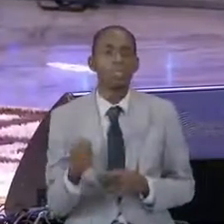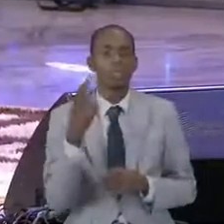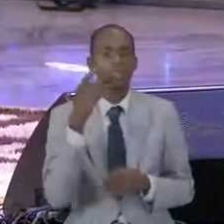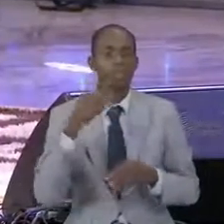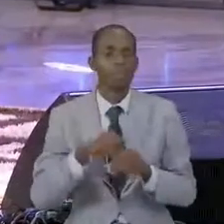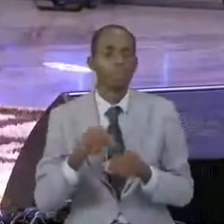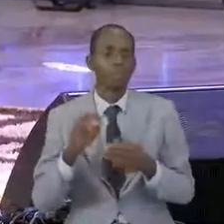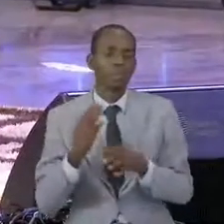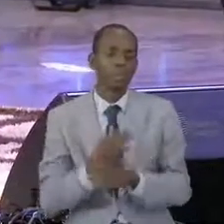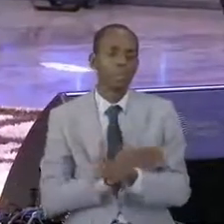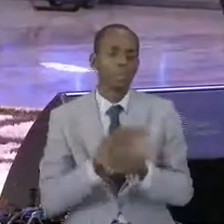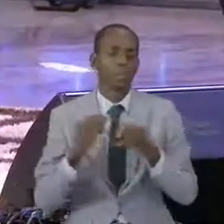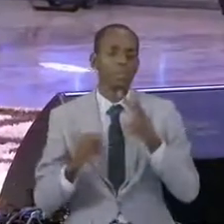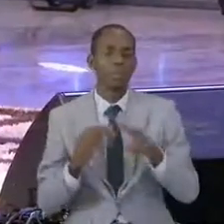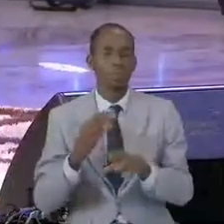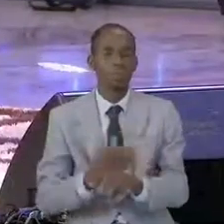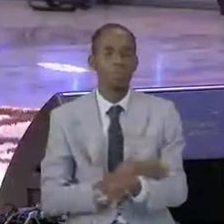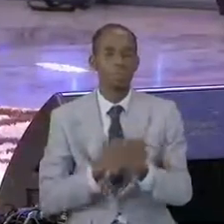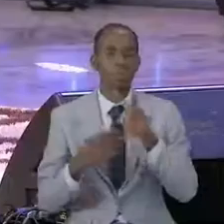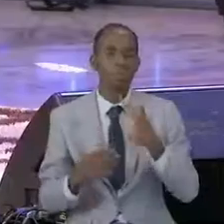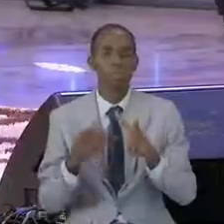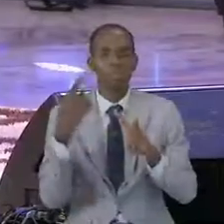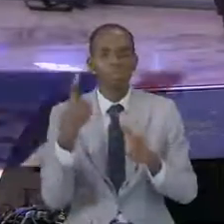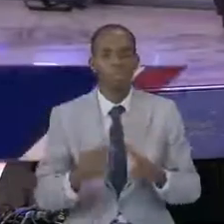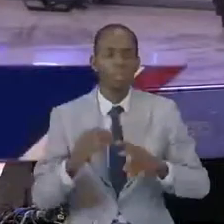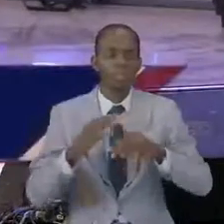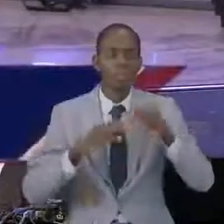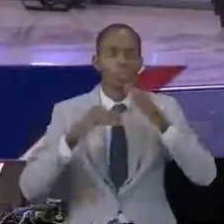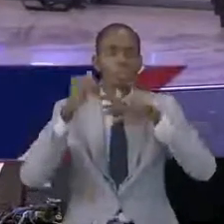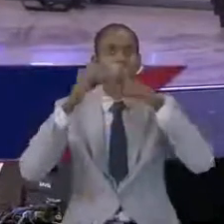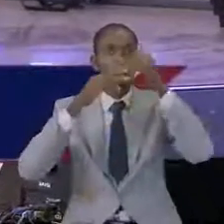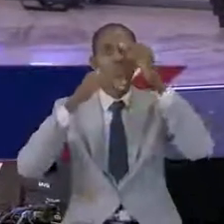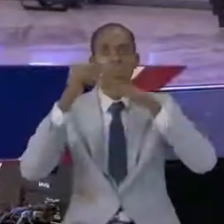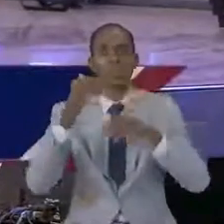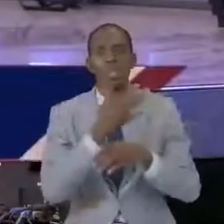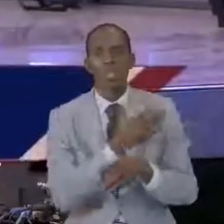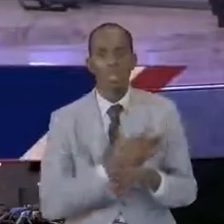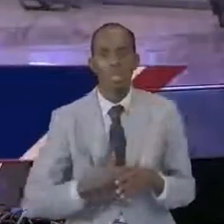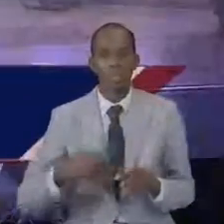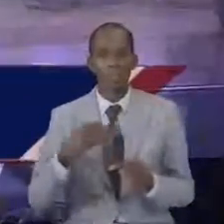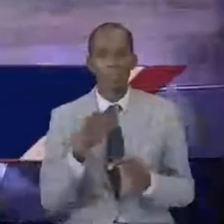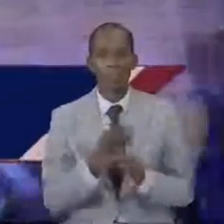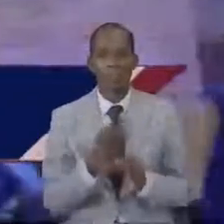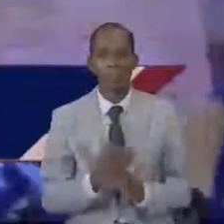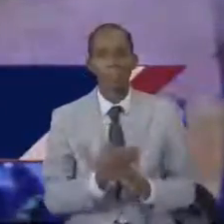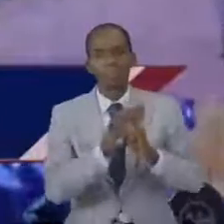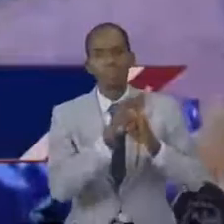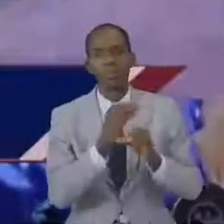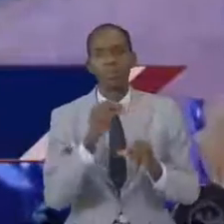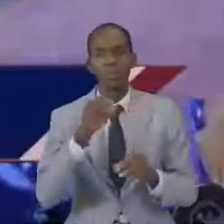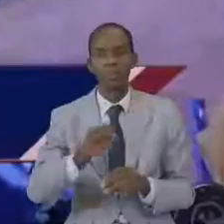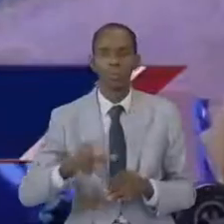nous considérons le deuxième élément ici c'est la culture et la semence fidèle